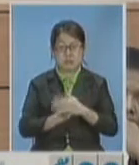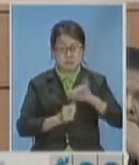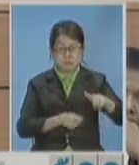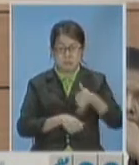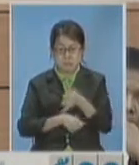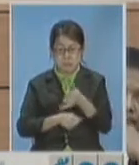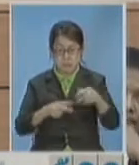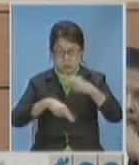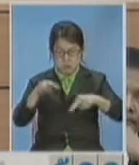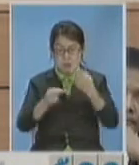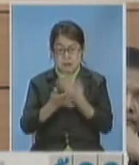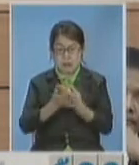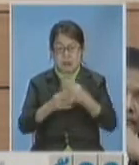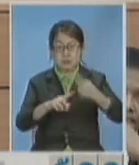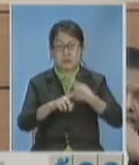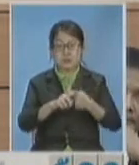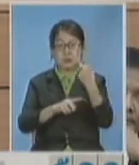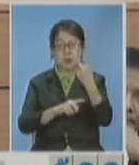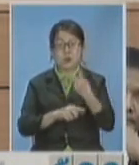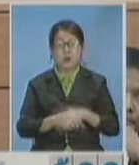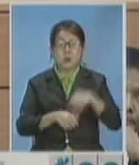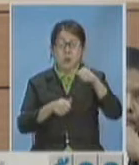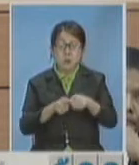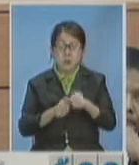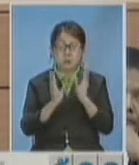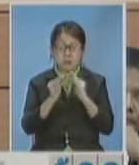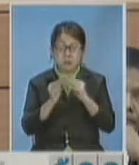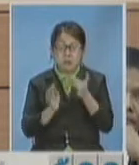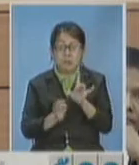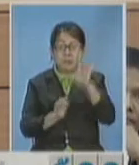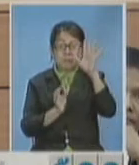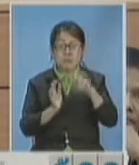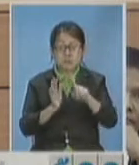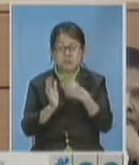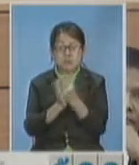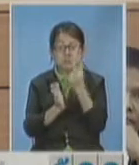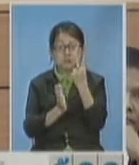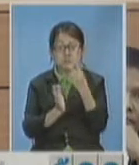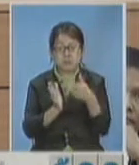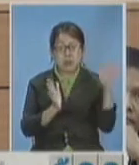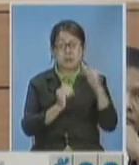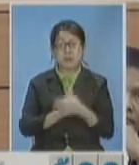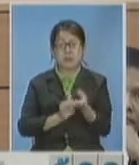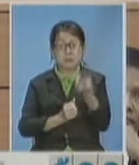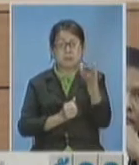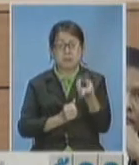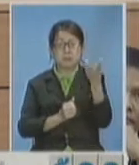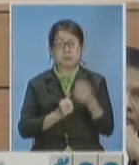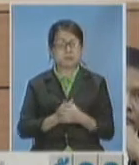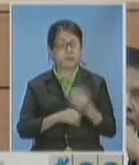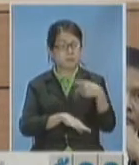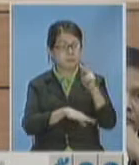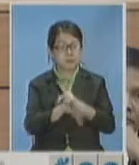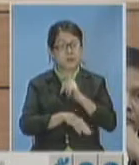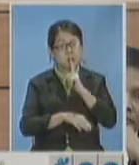างบประมาณ2เดือนแต่นั่งอยู่ในห้องประชุมไม่ถึง2ชั่วโมงเพราะฉะนั้นท่านประธาน